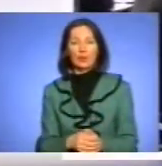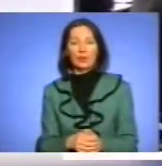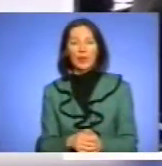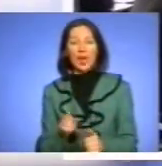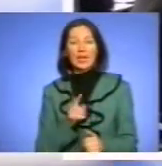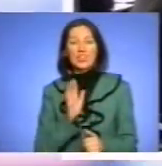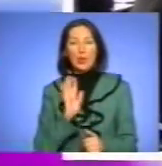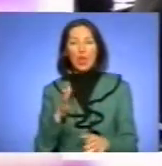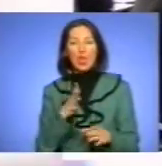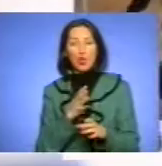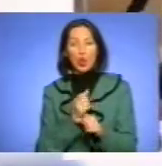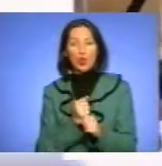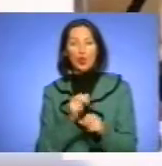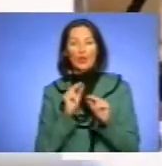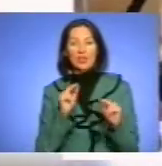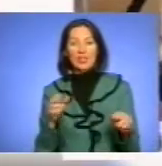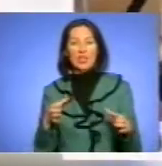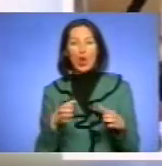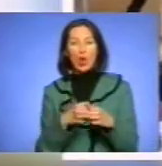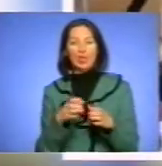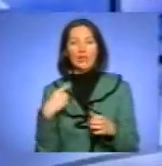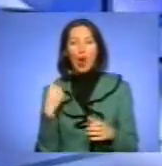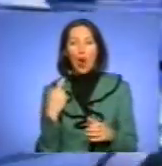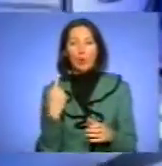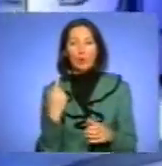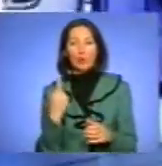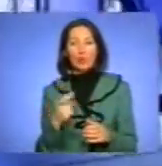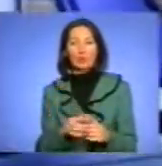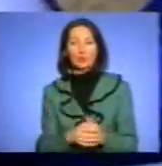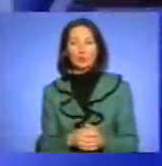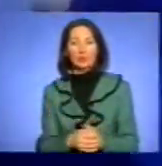Чи буде скорочення у вчительських колективах області?